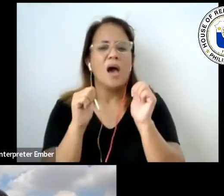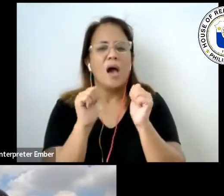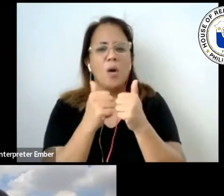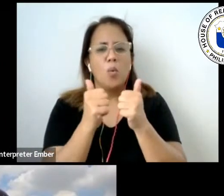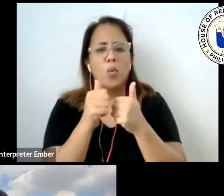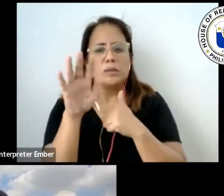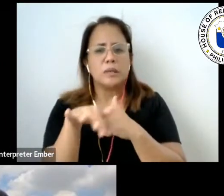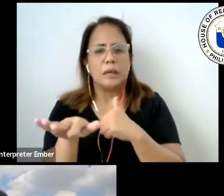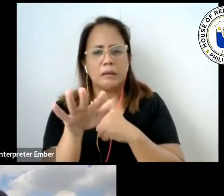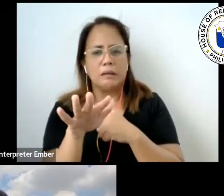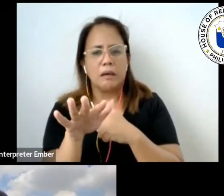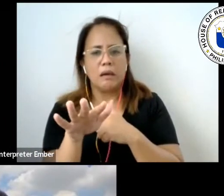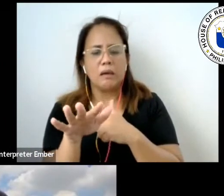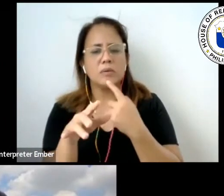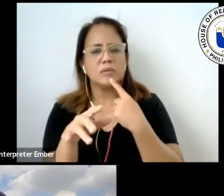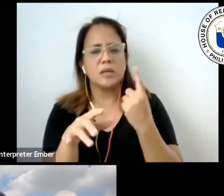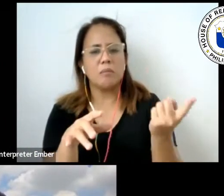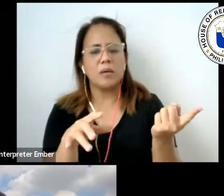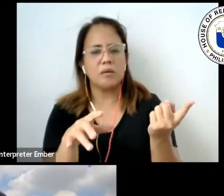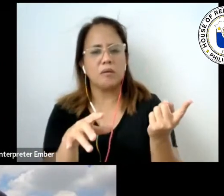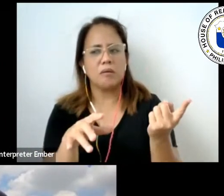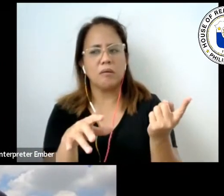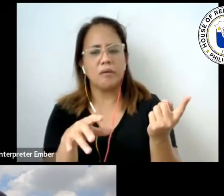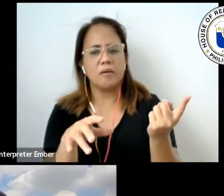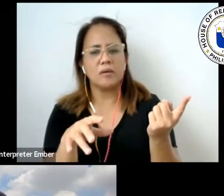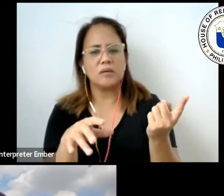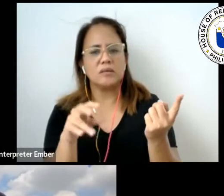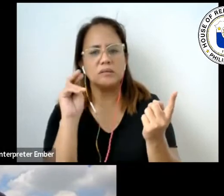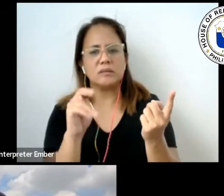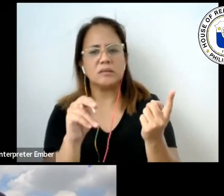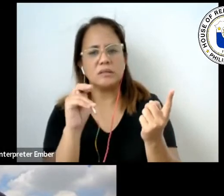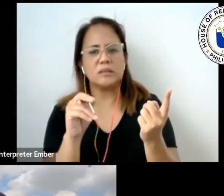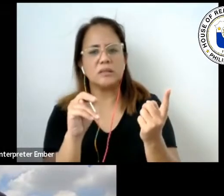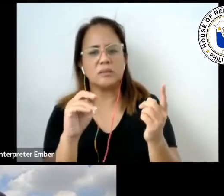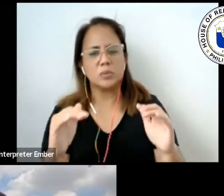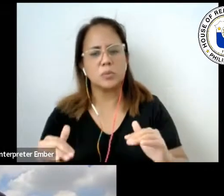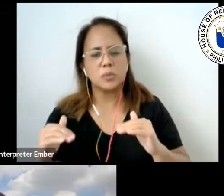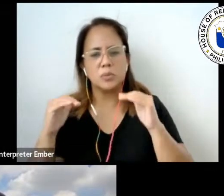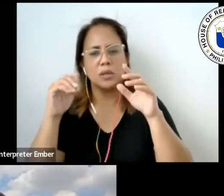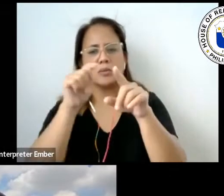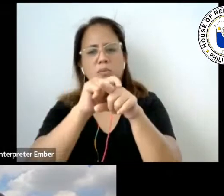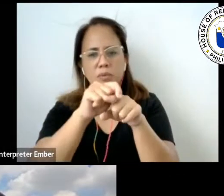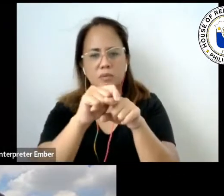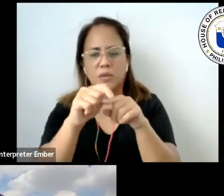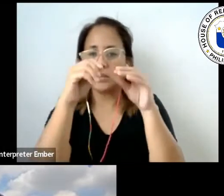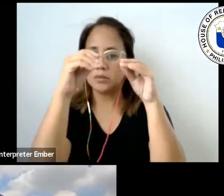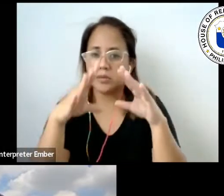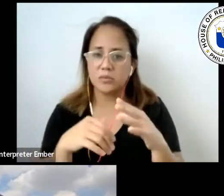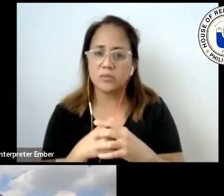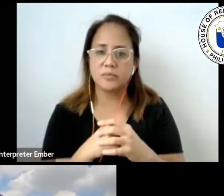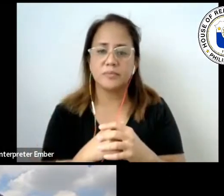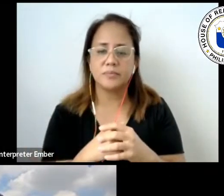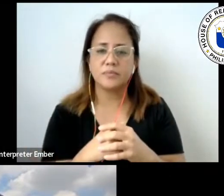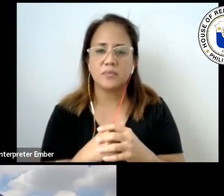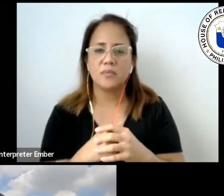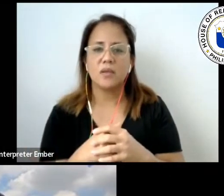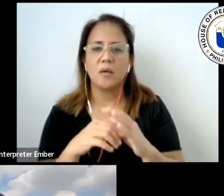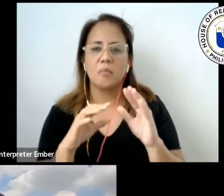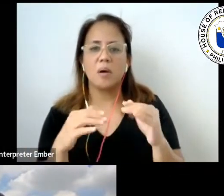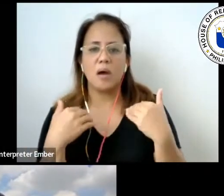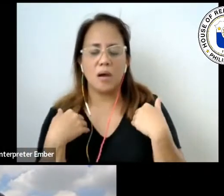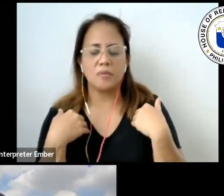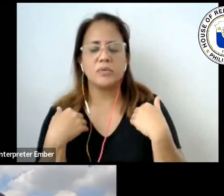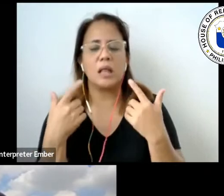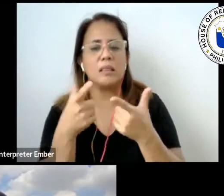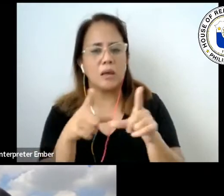mga lugar na masasabi po natin na kailangan pa natin ma-upskill yung ating mga guro? Kailangan pa magkaroon